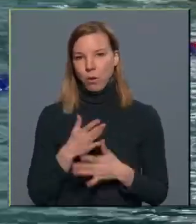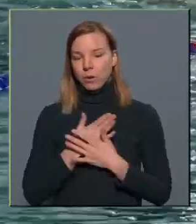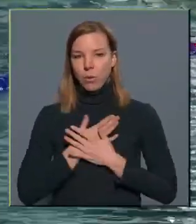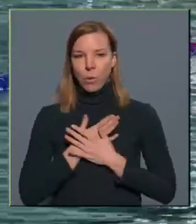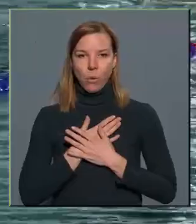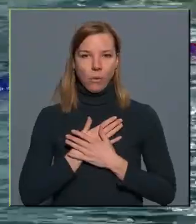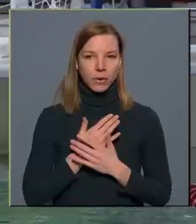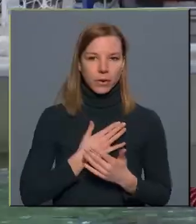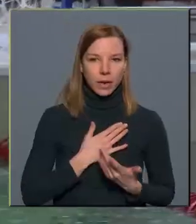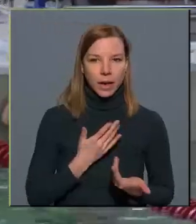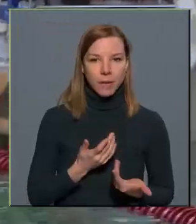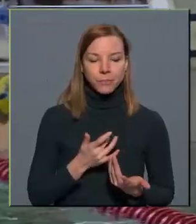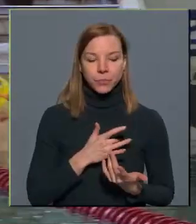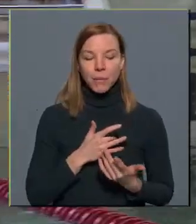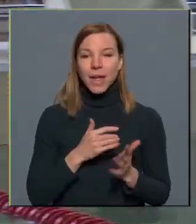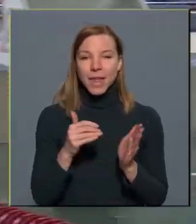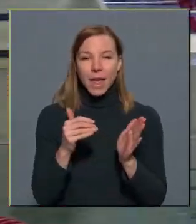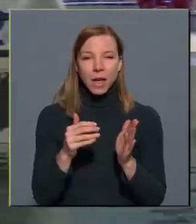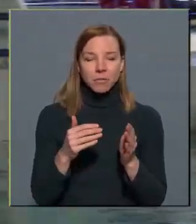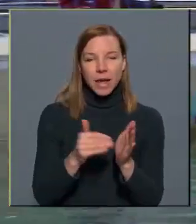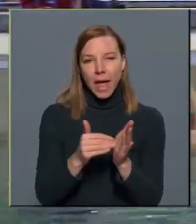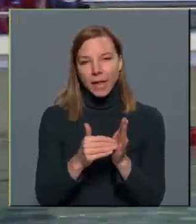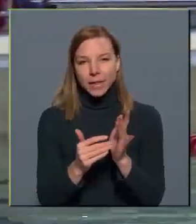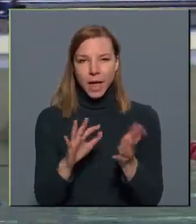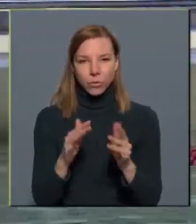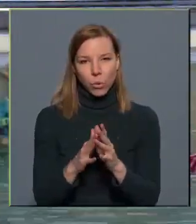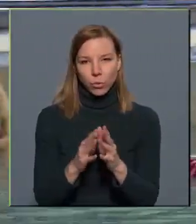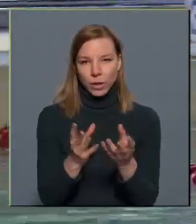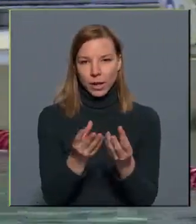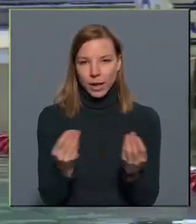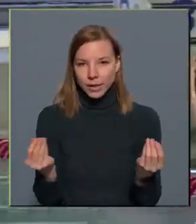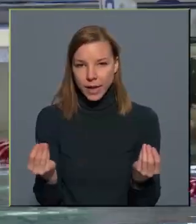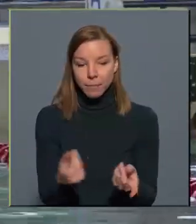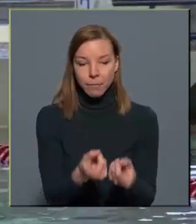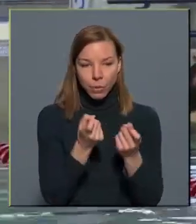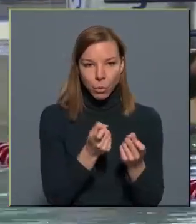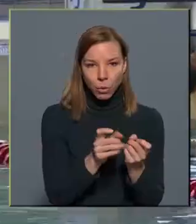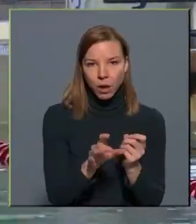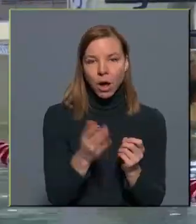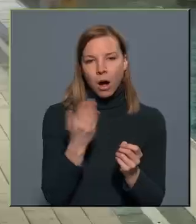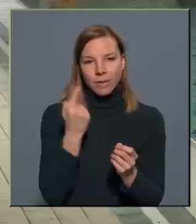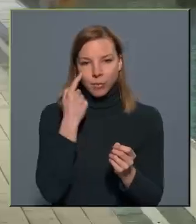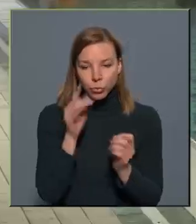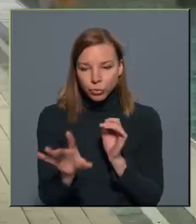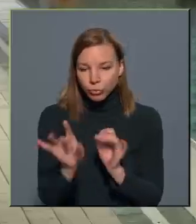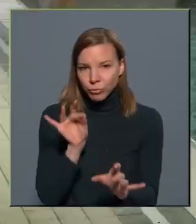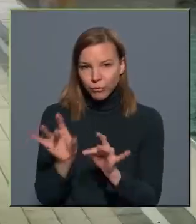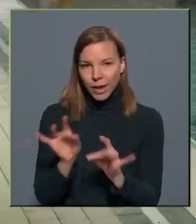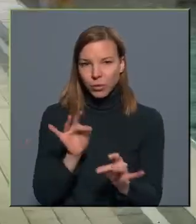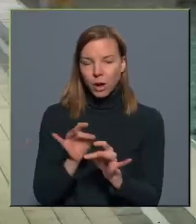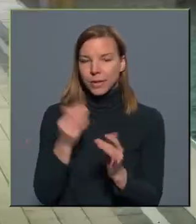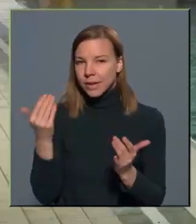szívemet, mert ilyen ezres nagyságrendű létszámból, hogyha mi nem tudunk a későbbiekben új